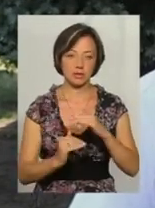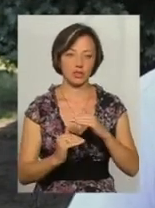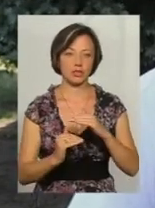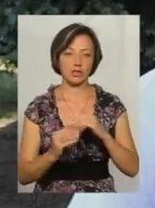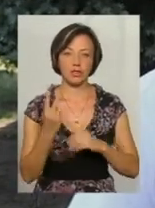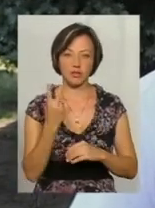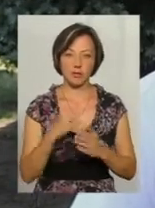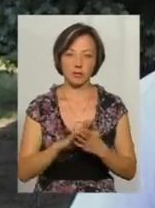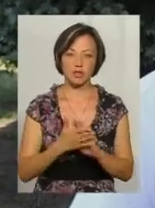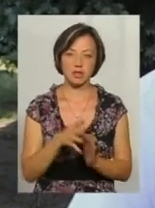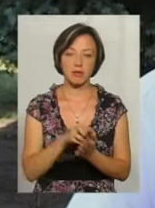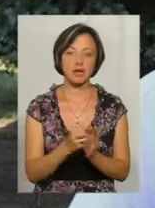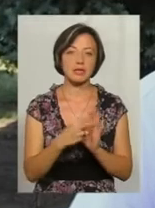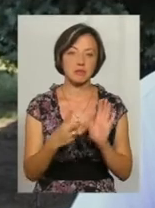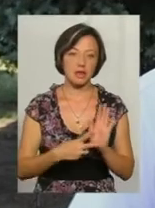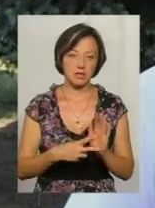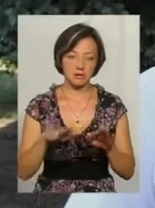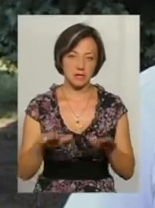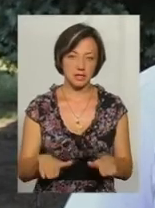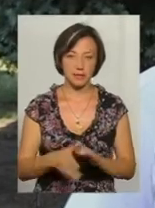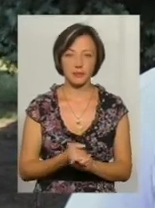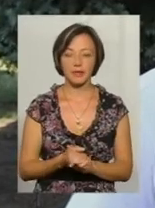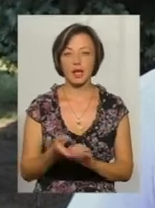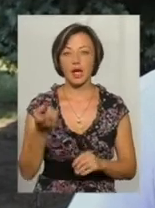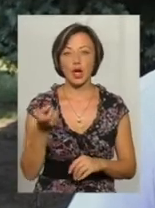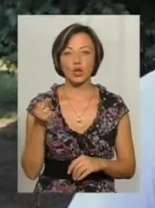позиції вниз і зараз займає 17-ту стрічку. Тому